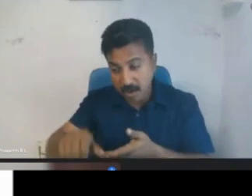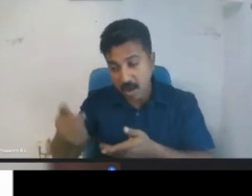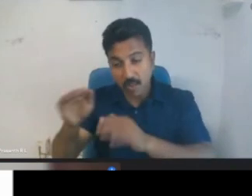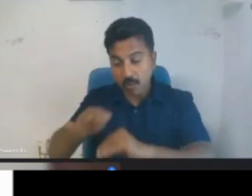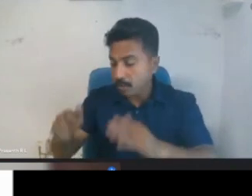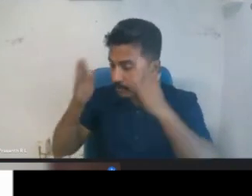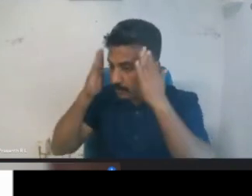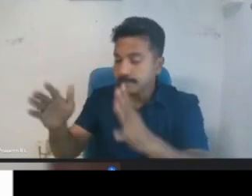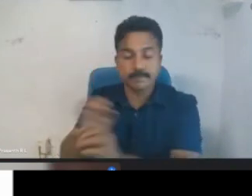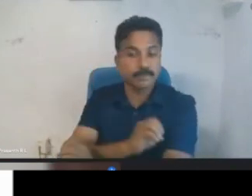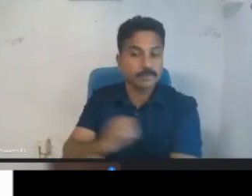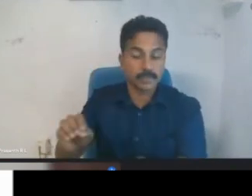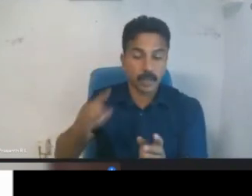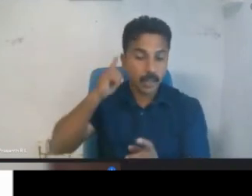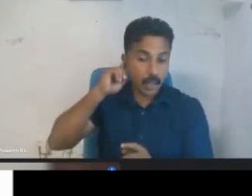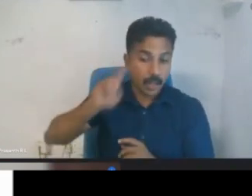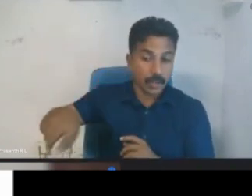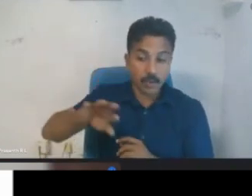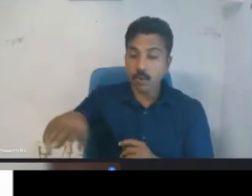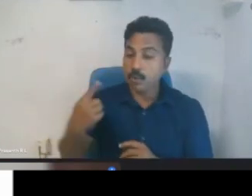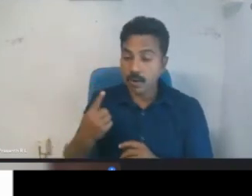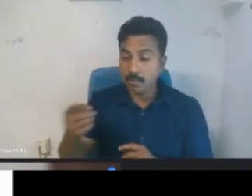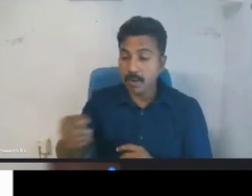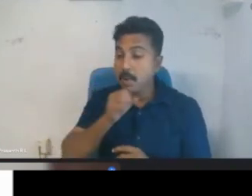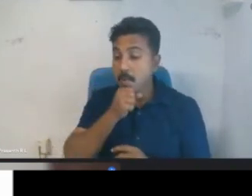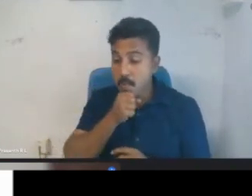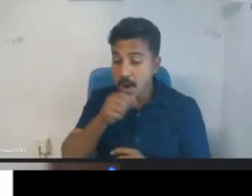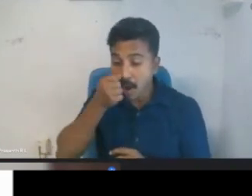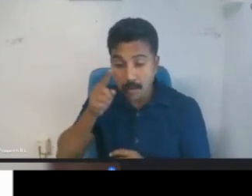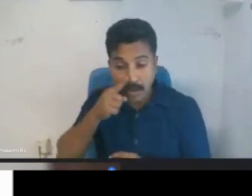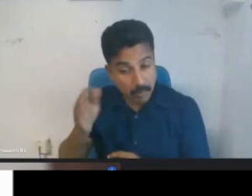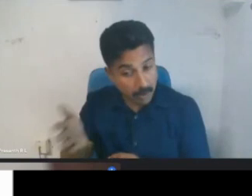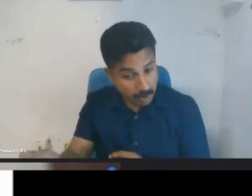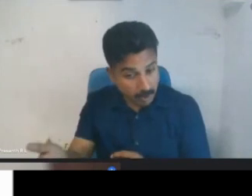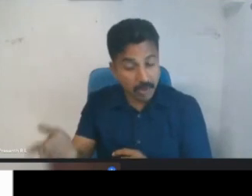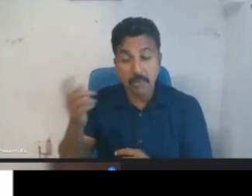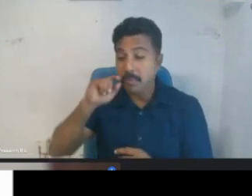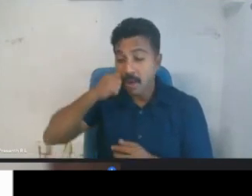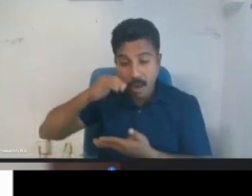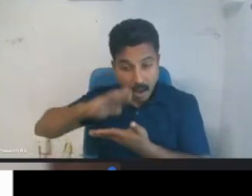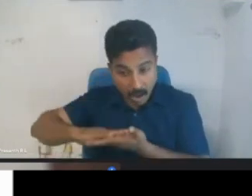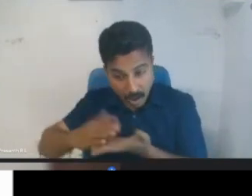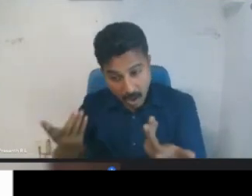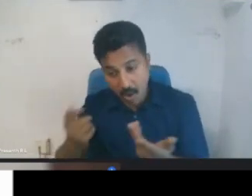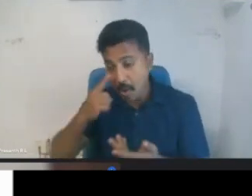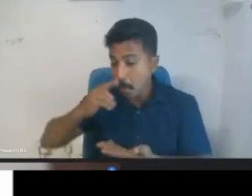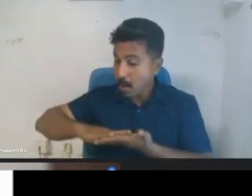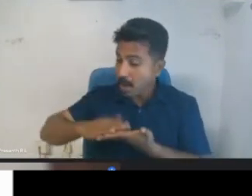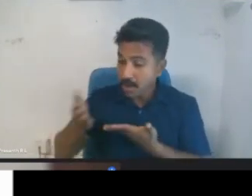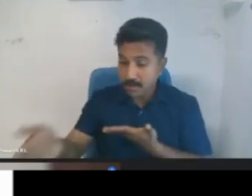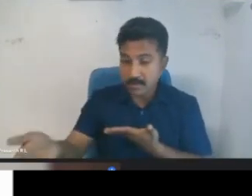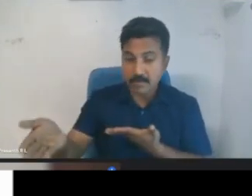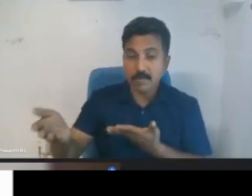കാര്യമാണ്. അവിടെ പ്രായമായ മാതാപിതാക്കൾ ഉണ്ടായിരിക്കാം, നിങ്ങളുടെ പങ്കാളി ഉണ്ടാകാം, നിങ്ങളുടെ ഭർത്താവോ ഭാര്യയോ ഉണ്ടായിരിക്കാം,